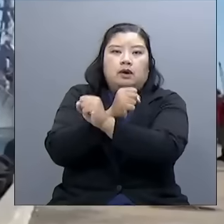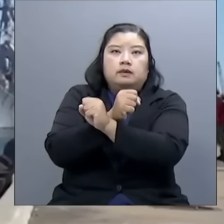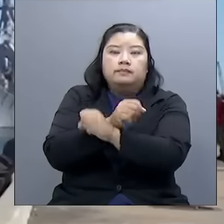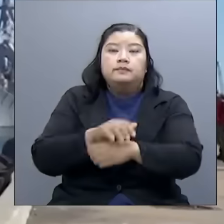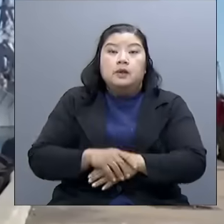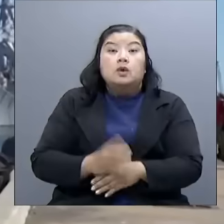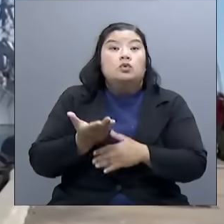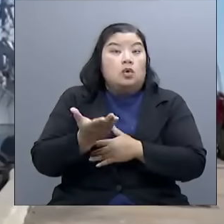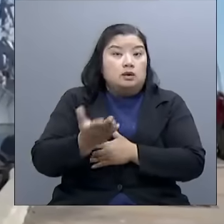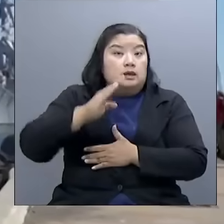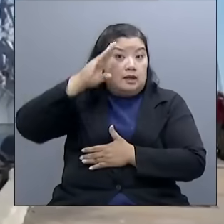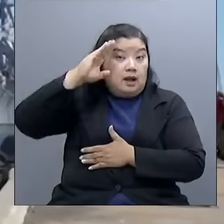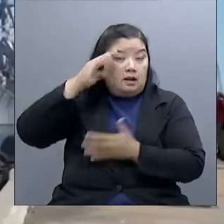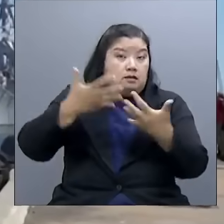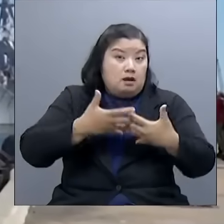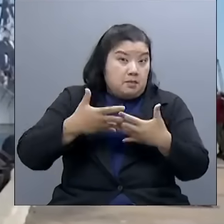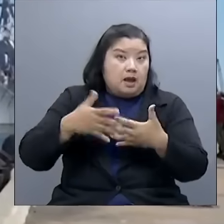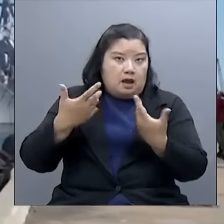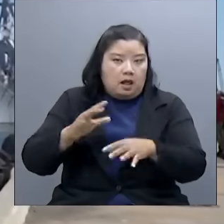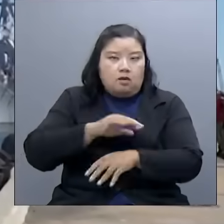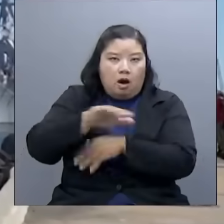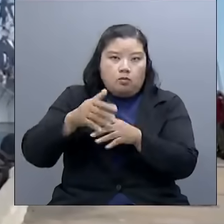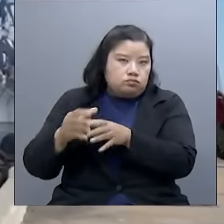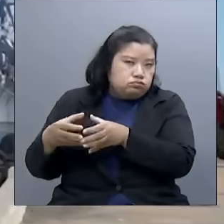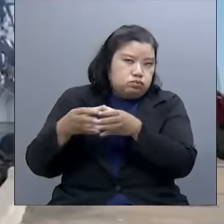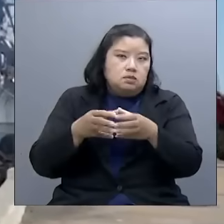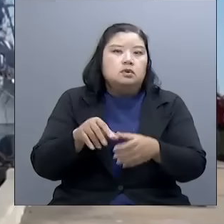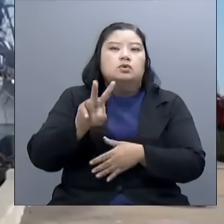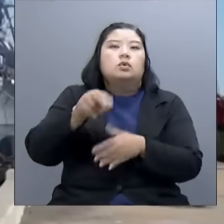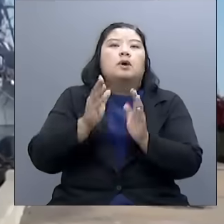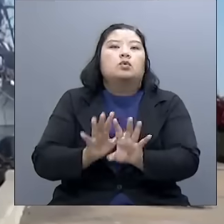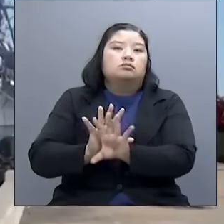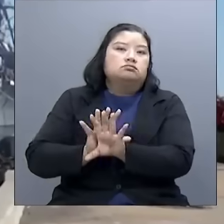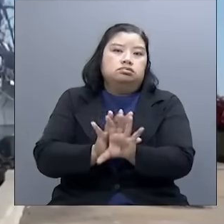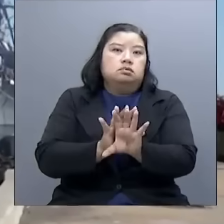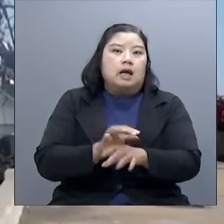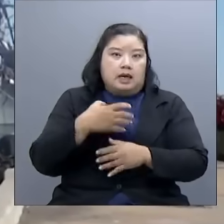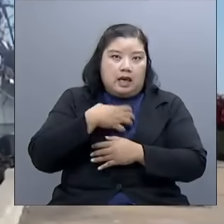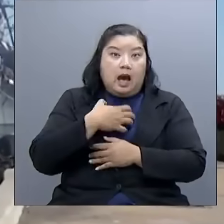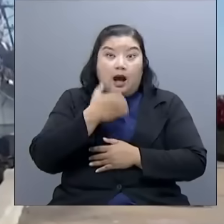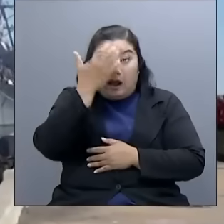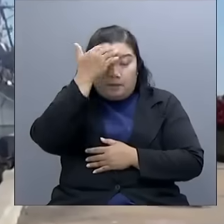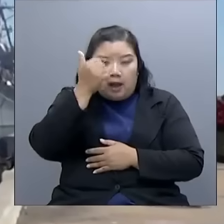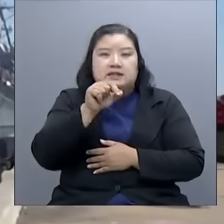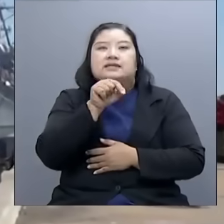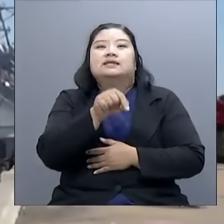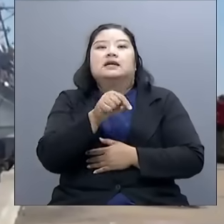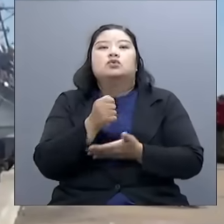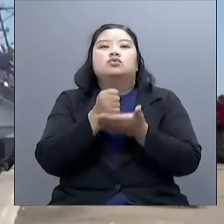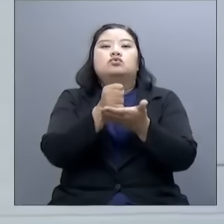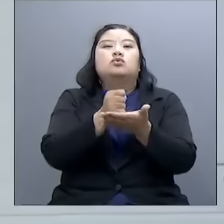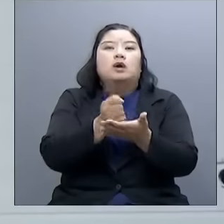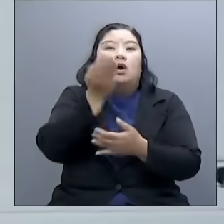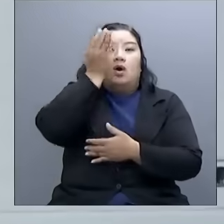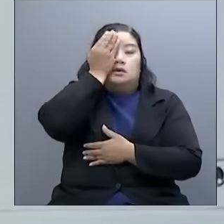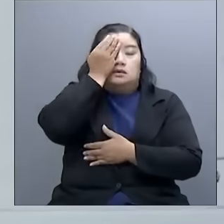ดขึ้นก่อนที่กองทัพสหรัฐจะสั่งระดมกำลังพล 2,000 นายนะคะเตรียมความพร้อมที่จะถูกส่งเข้าไปยังตะวันออกกลางหลังจ